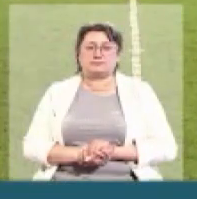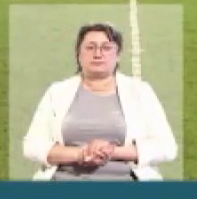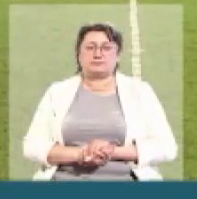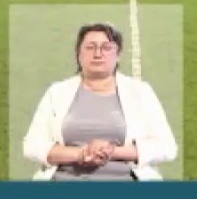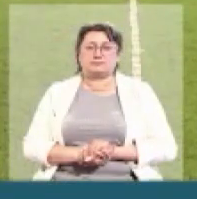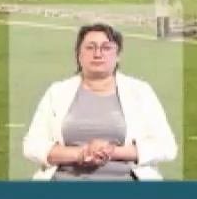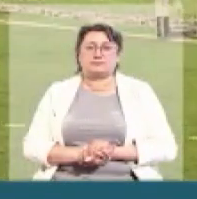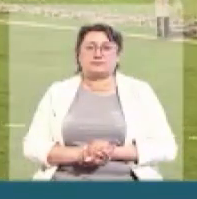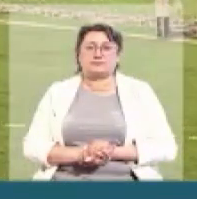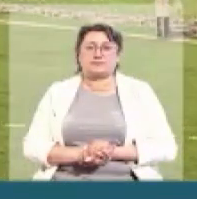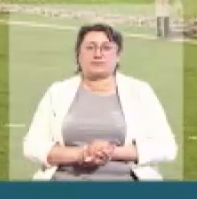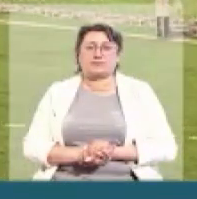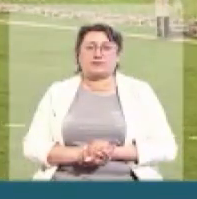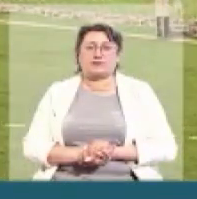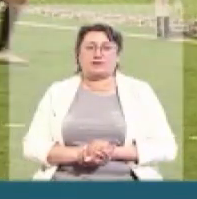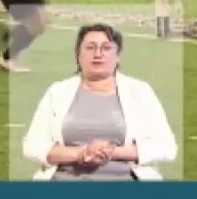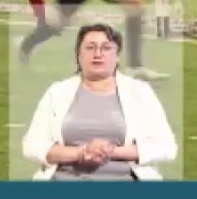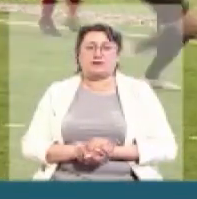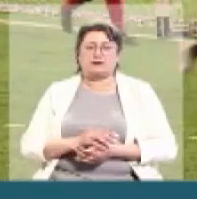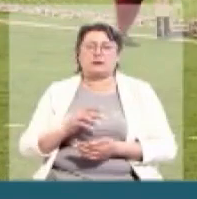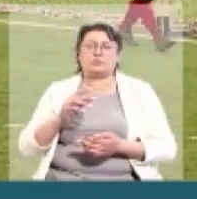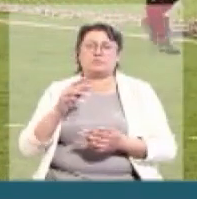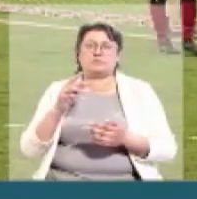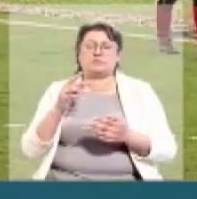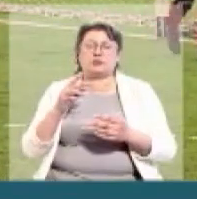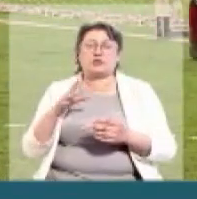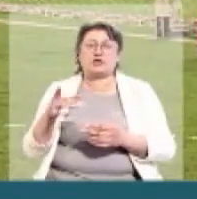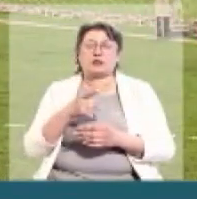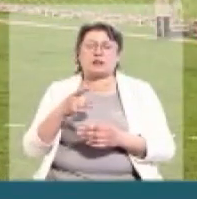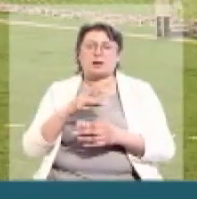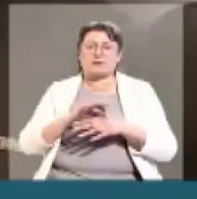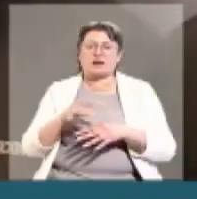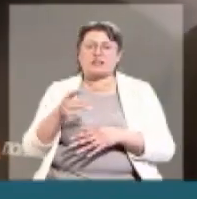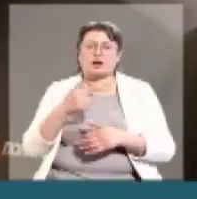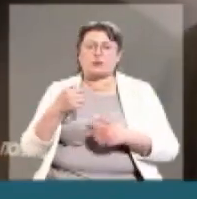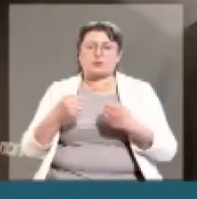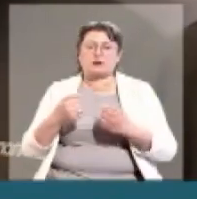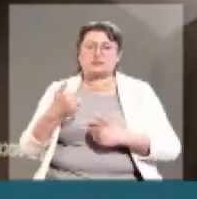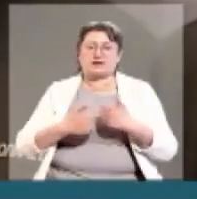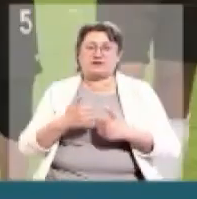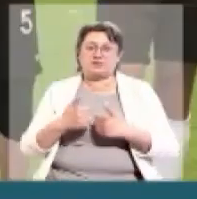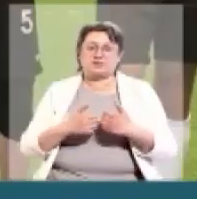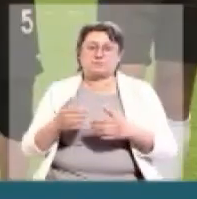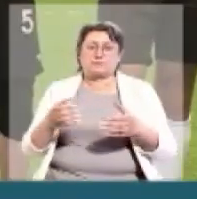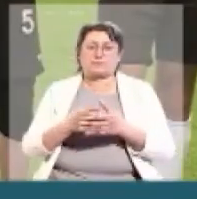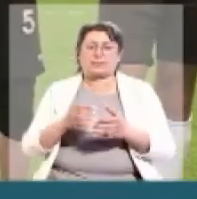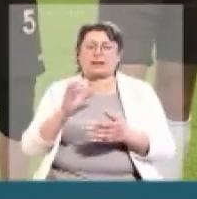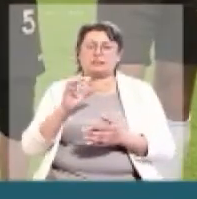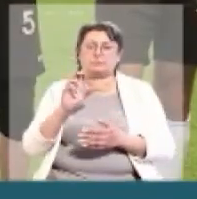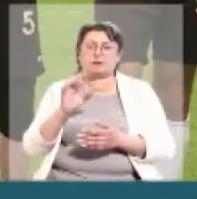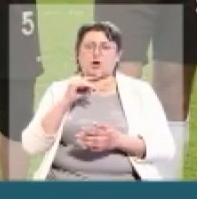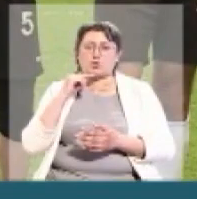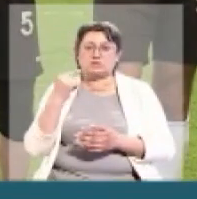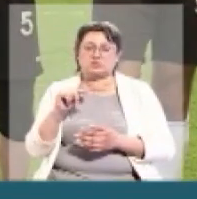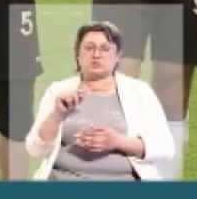Астықты өлкеде өңір аралық кубок сарапқа салынды. Тартысты додаға Ресей Федерациясынан Полиметал, Санкт-Петербург, Абай облысынан